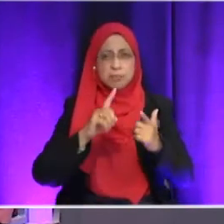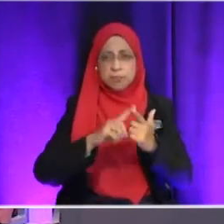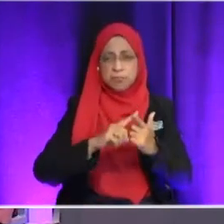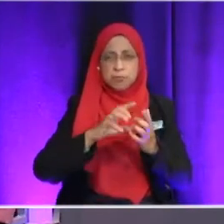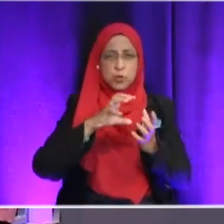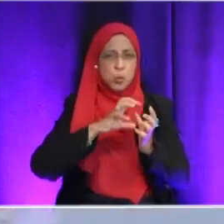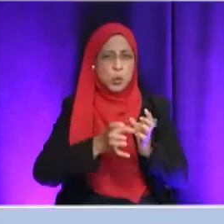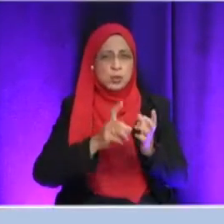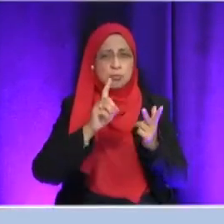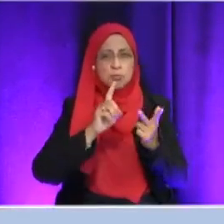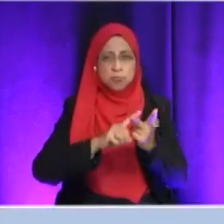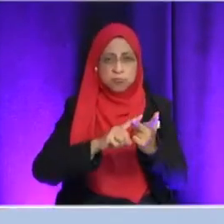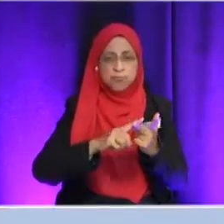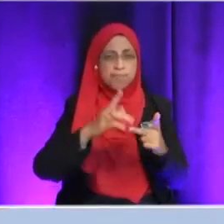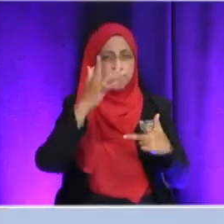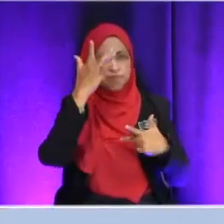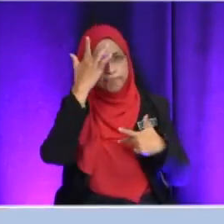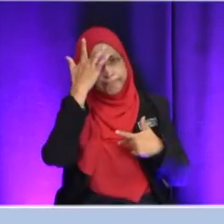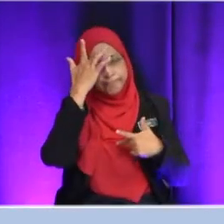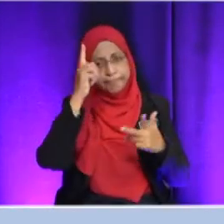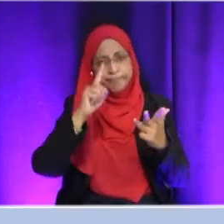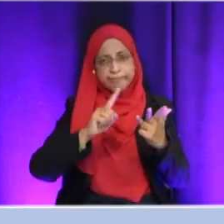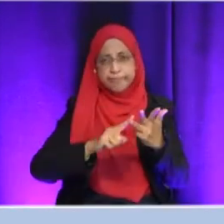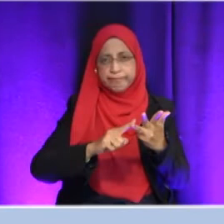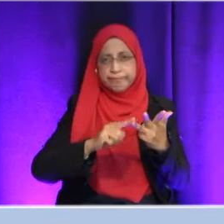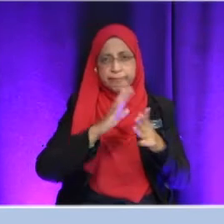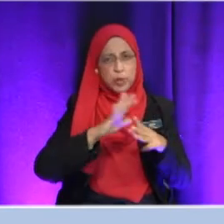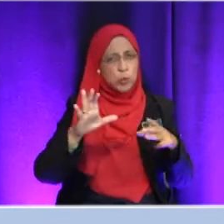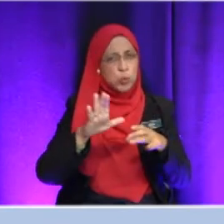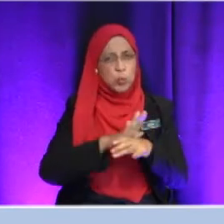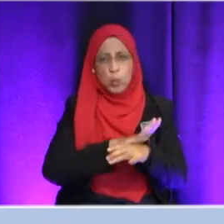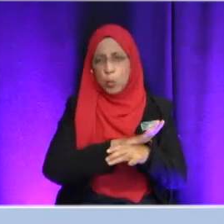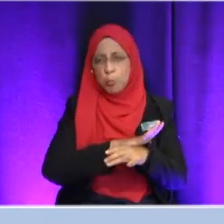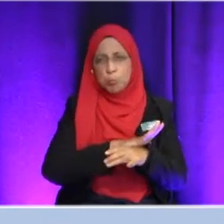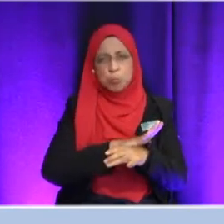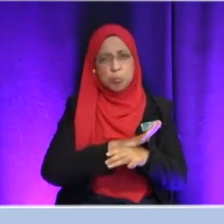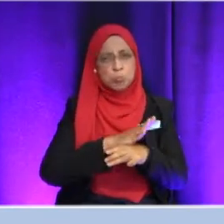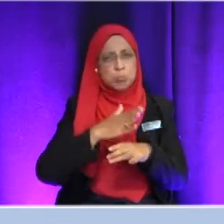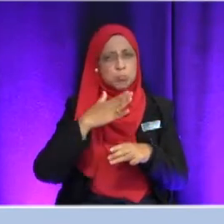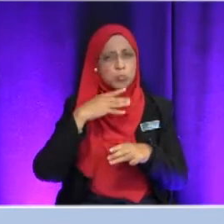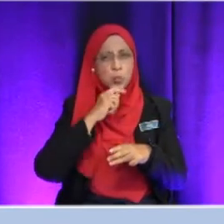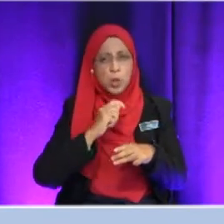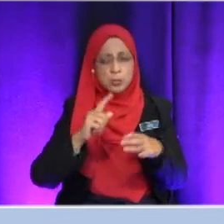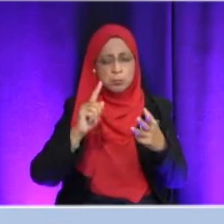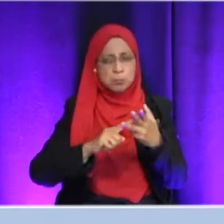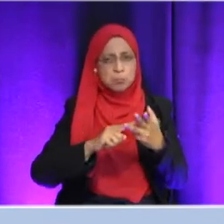tiga serangga penyakit tempat tak cukup matang dia belum matang Yang